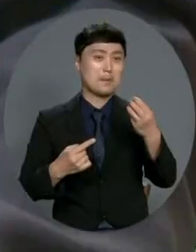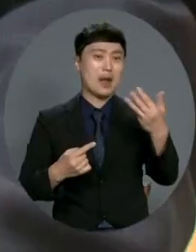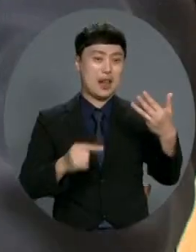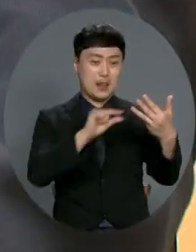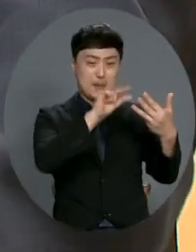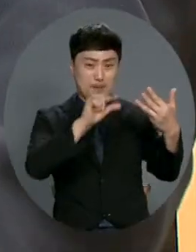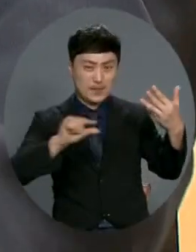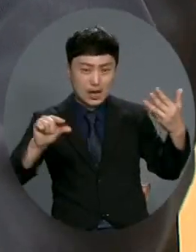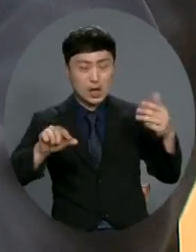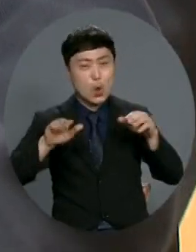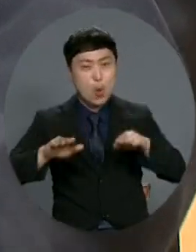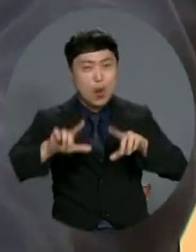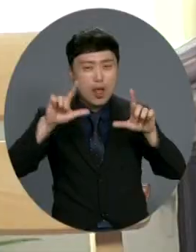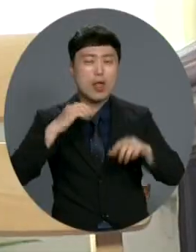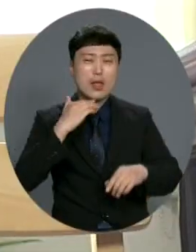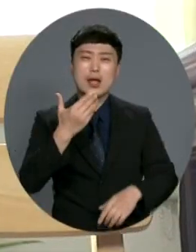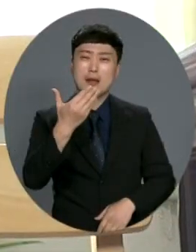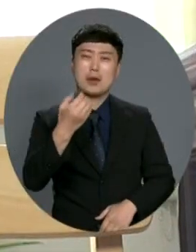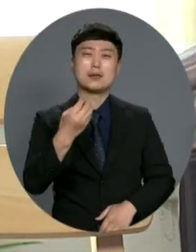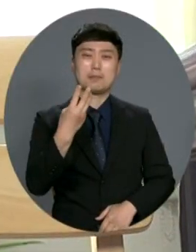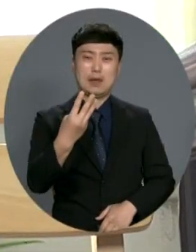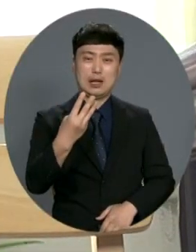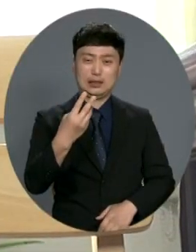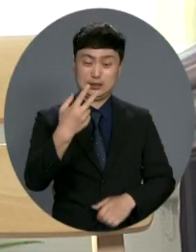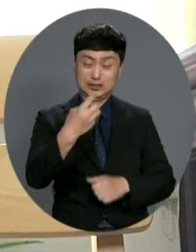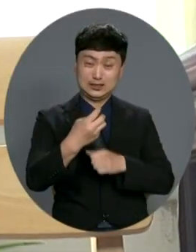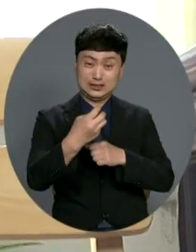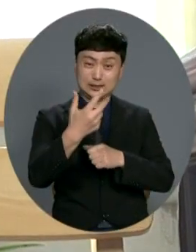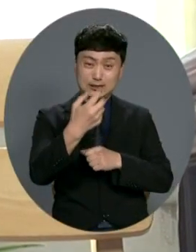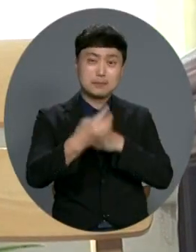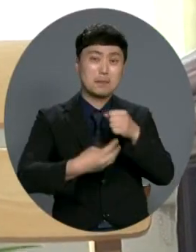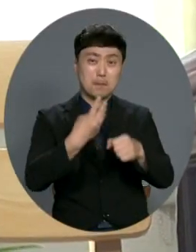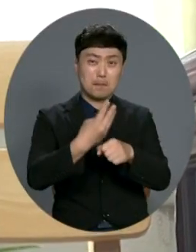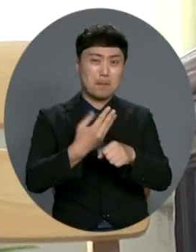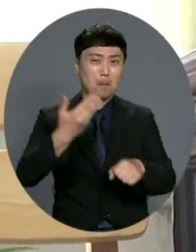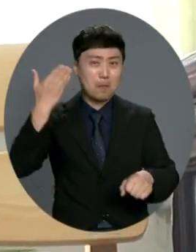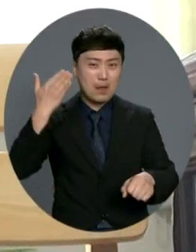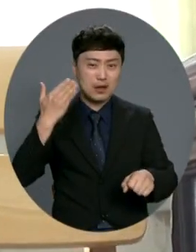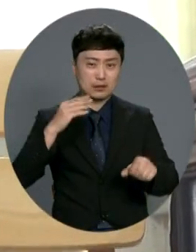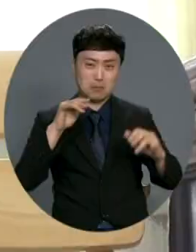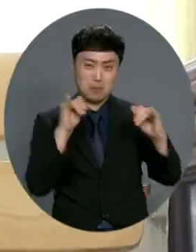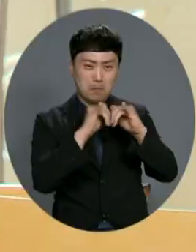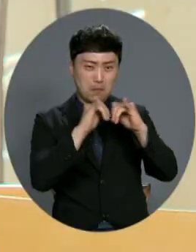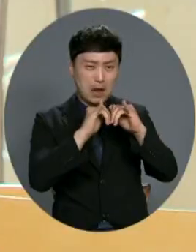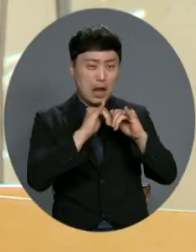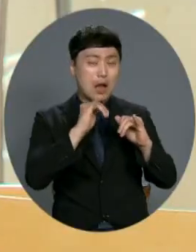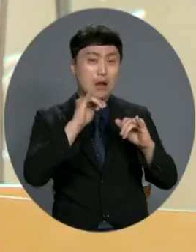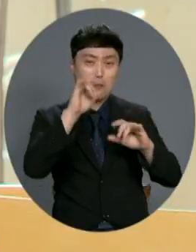올해로 아흔셋, 73년 전 그날의 기억은 지금도 생생하게 남아있습니다.